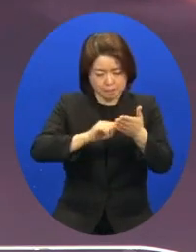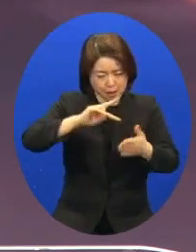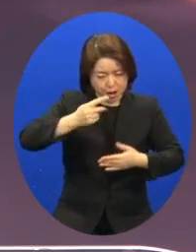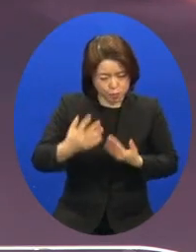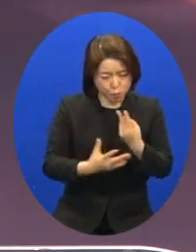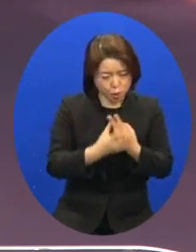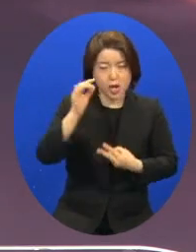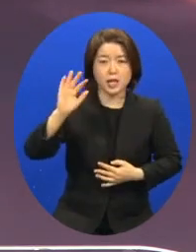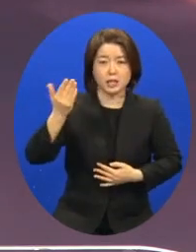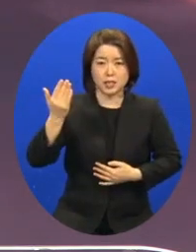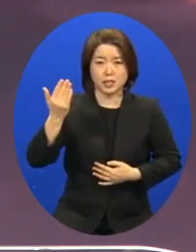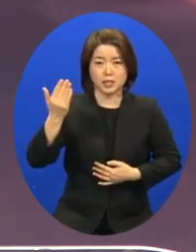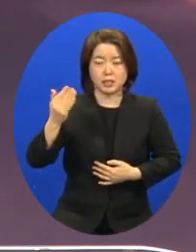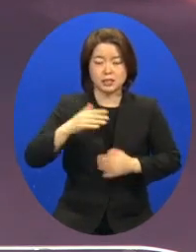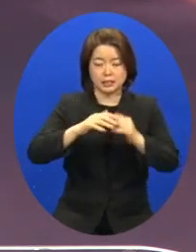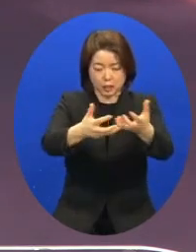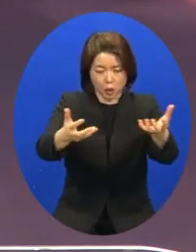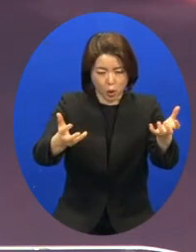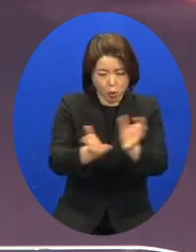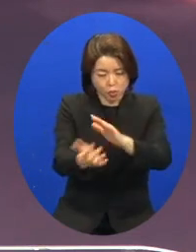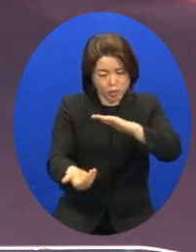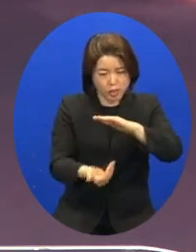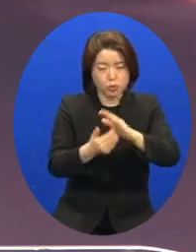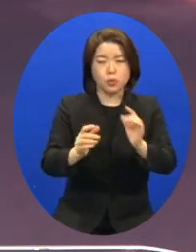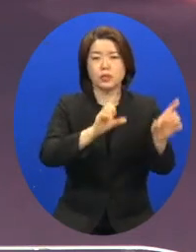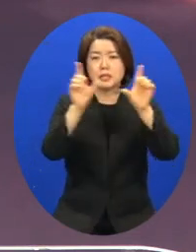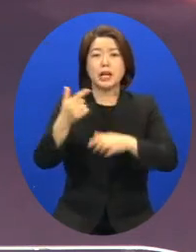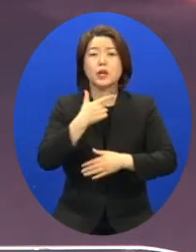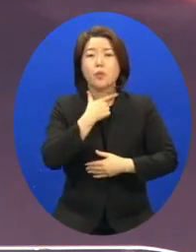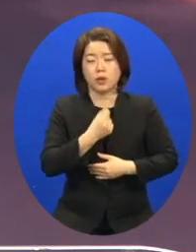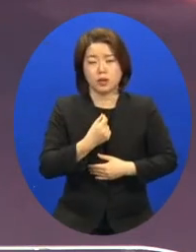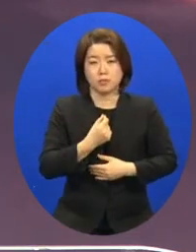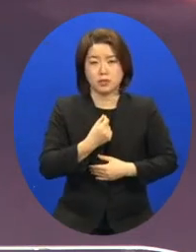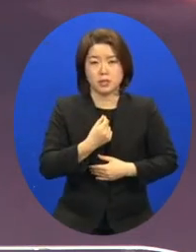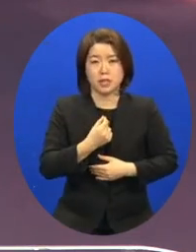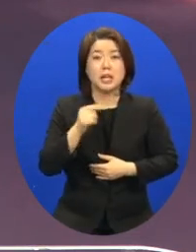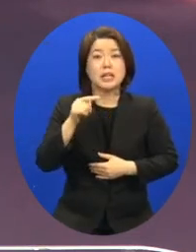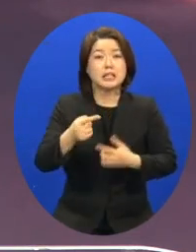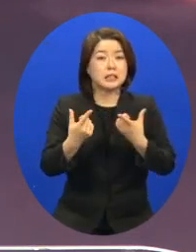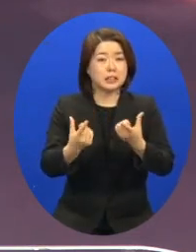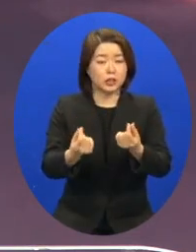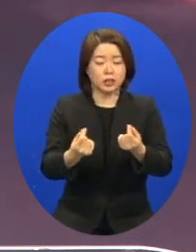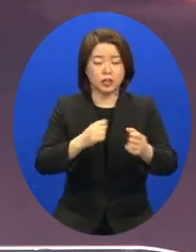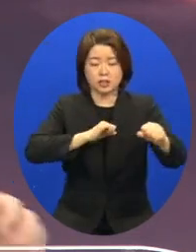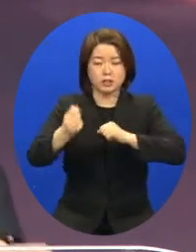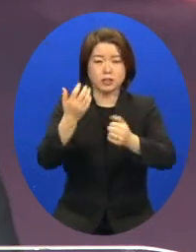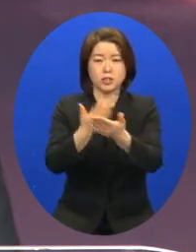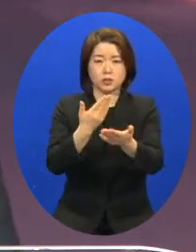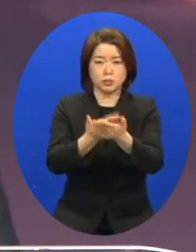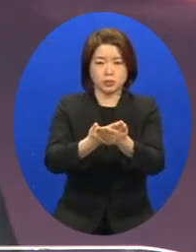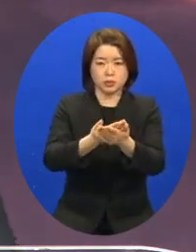되는 그런 공동체를 이루고 살기를 원합니다. 그리 역사에 주옵소서. 기도하겠습니다.